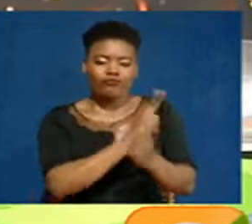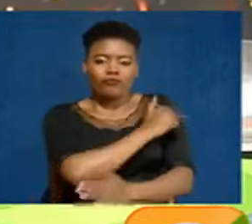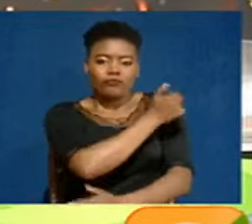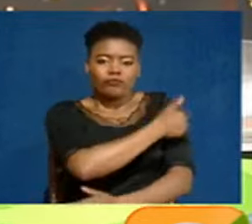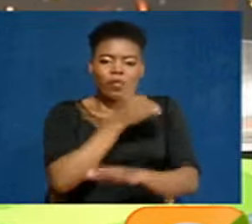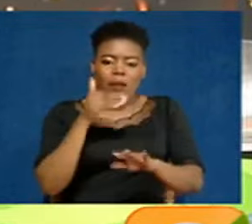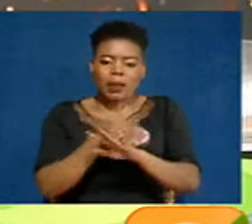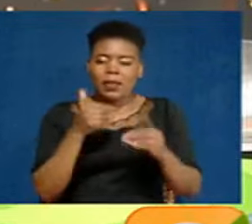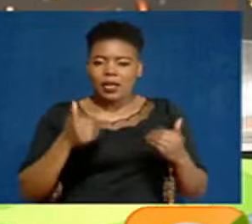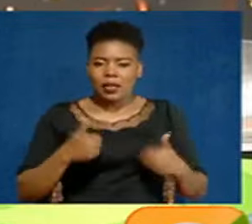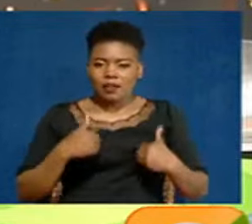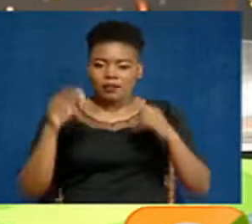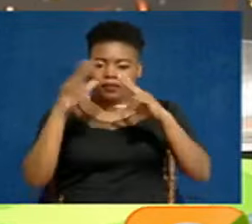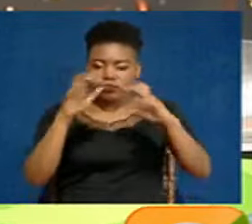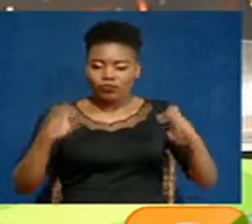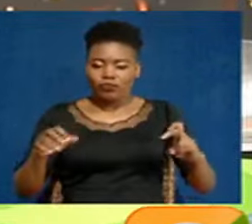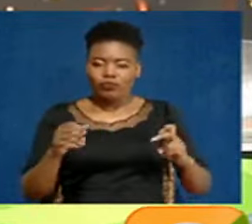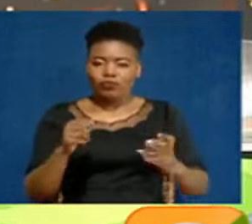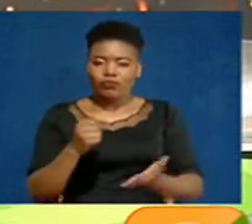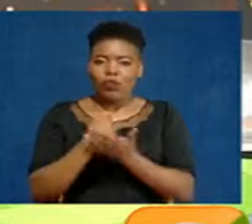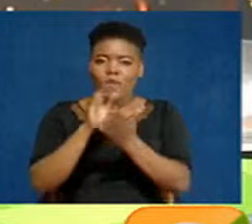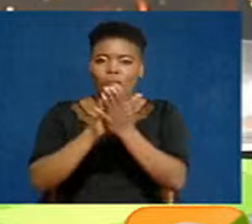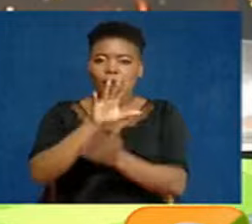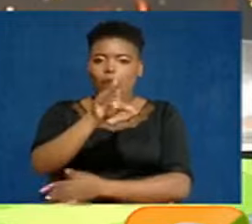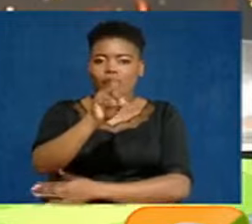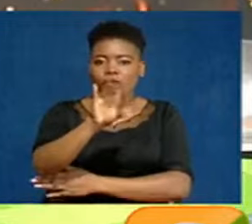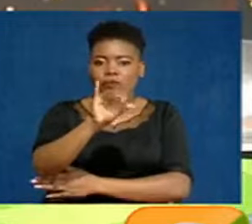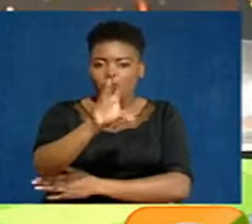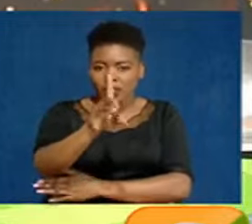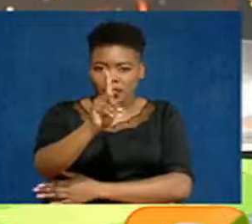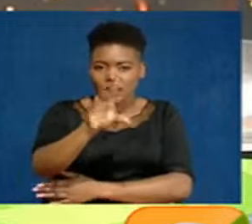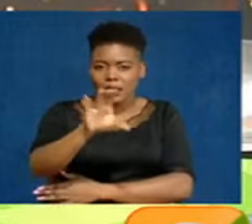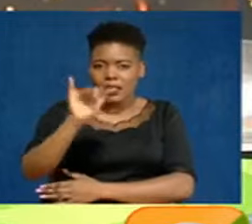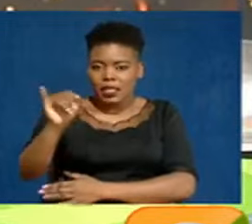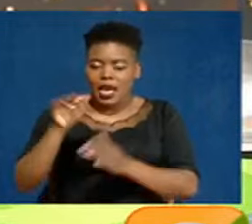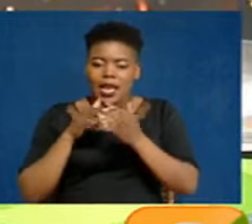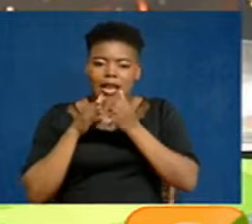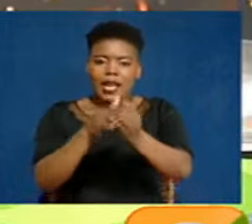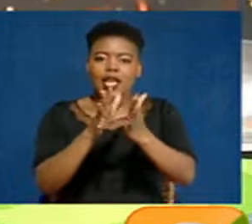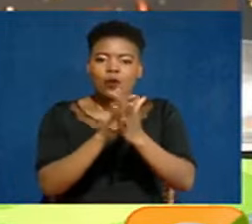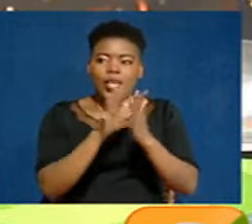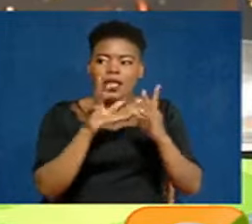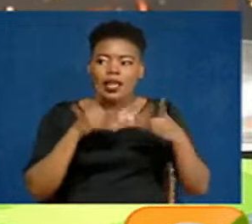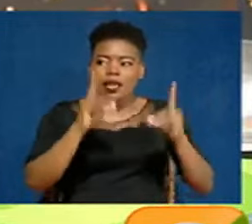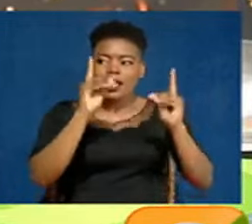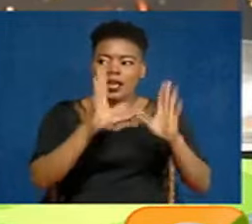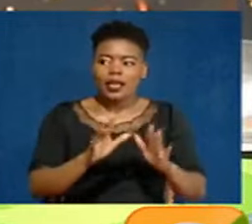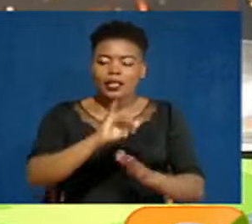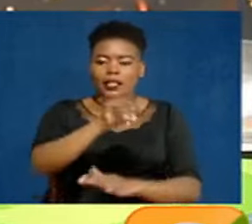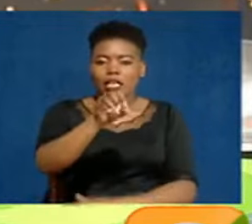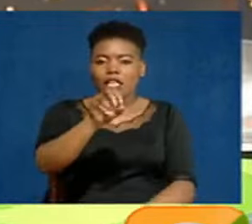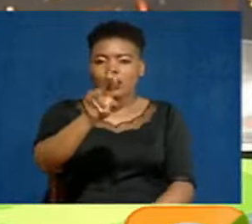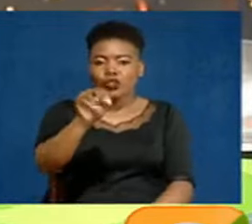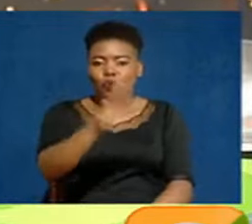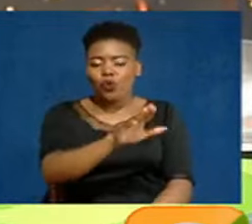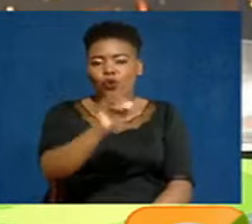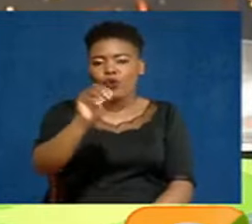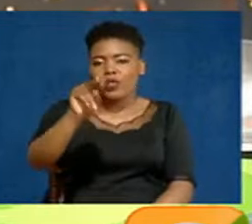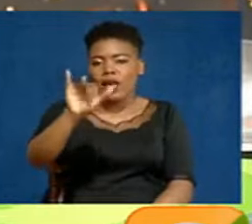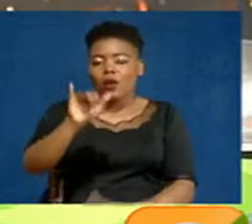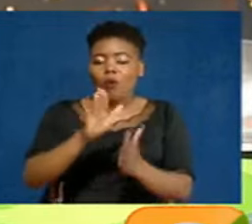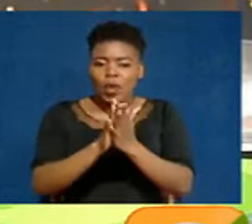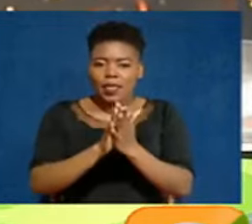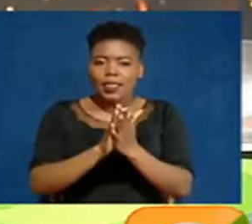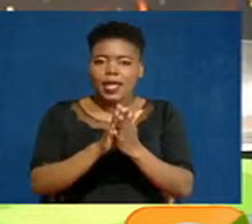Uchunguzi unaoongozwa na maafisa kutoka makao makuu ya DCI wakiongozwa na naibu mkurugenzi wa upelelezi John Onyango na mkurugenzi wa kitengo